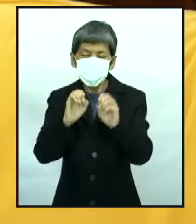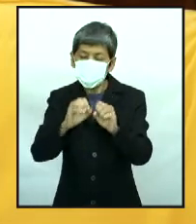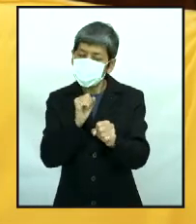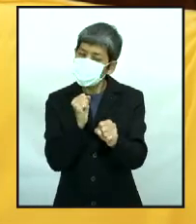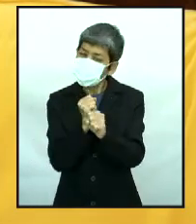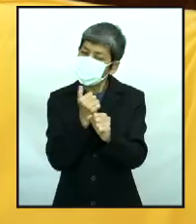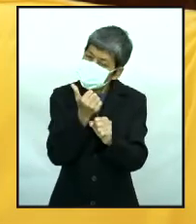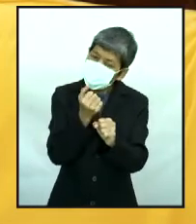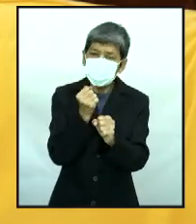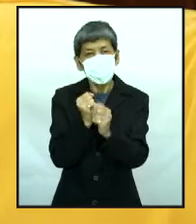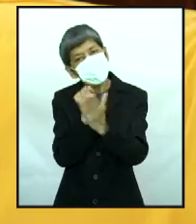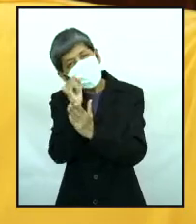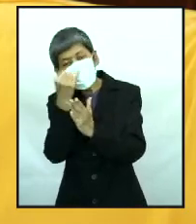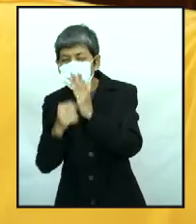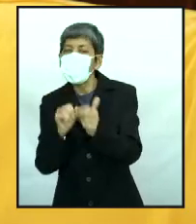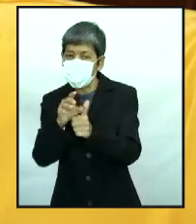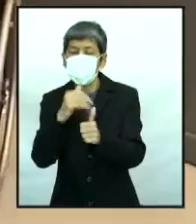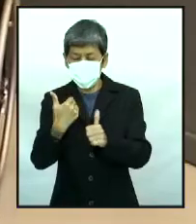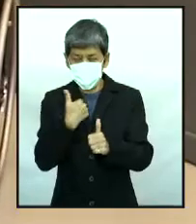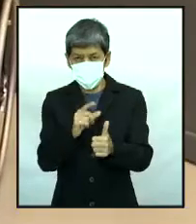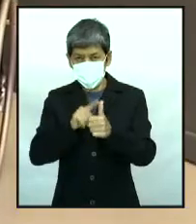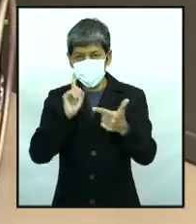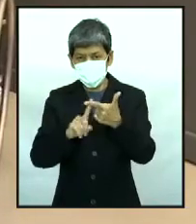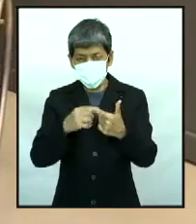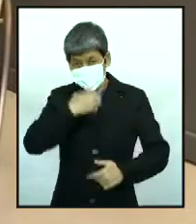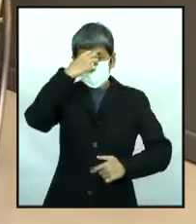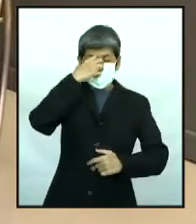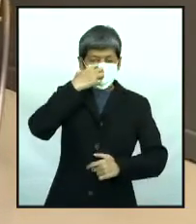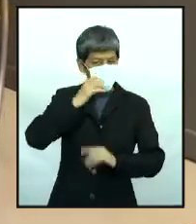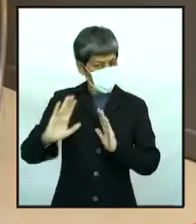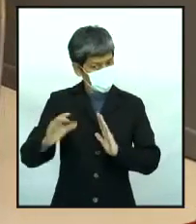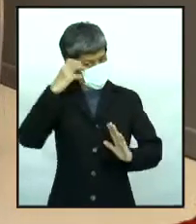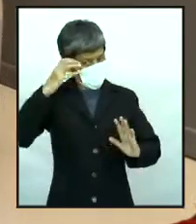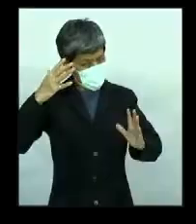กอะไรผิดแล้วก็จะมีเทคนิคคือชิงโมโหก่อน